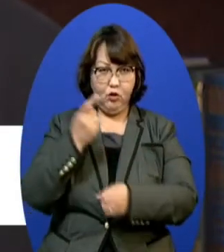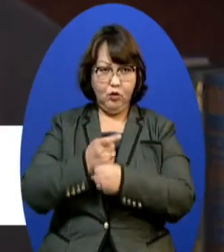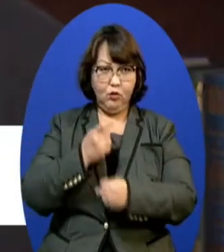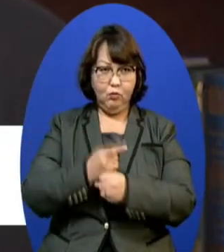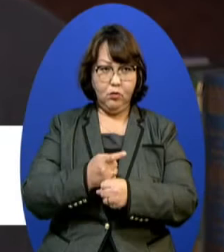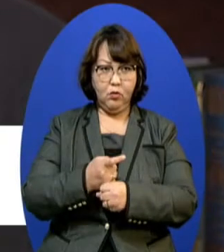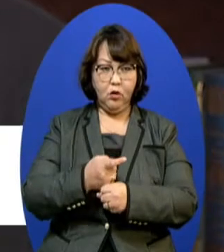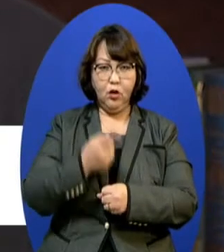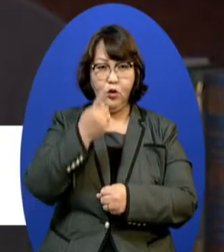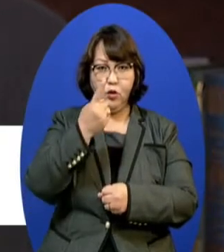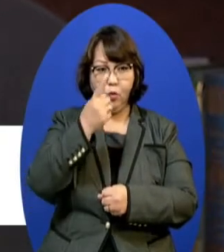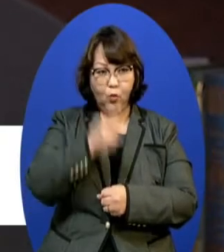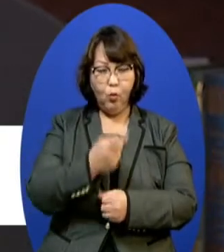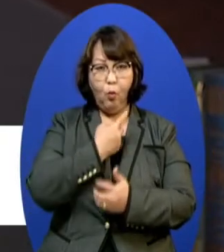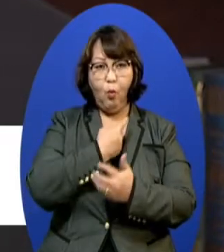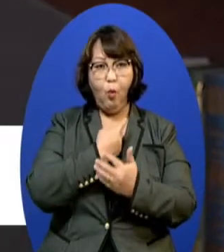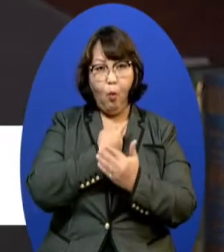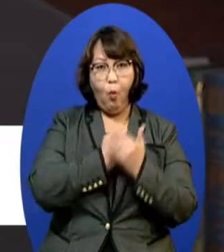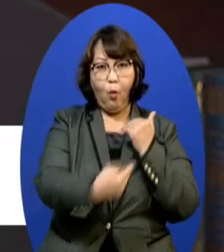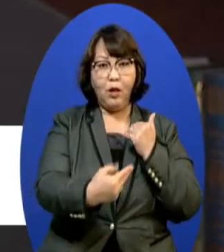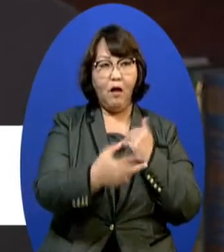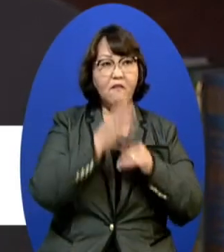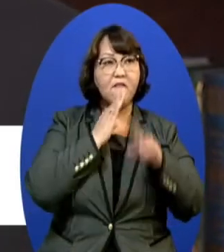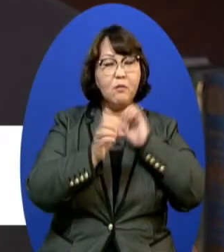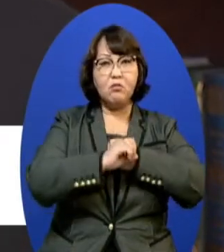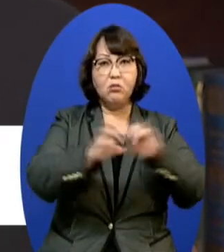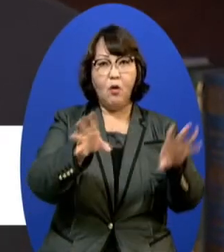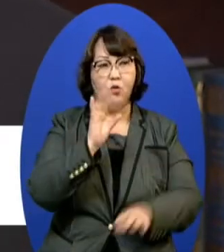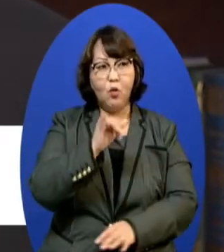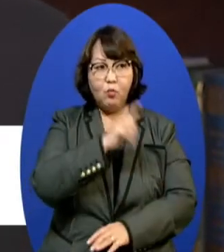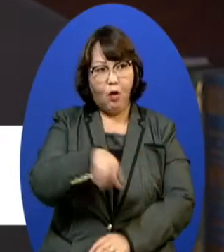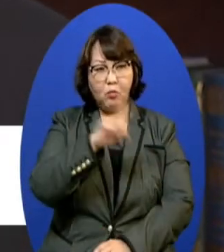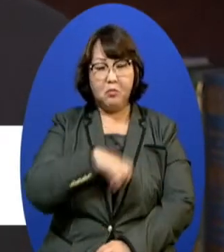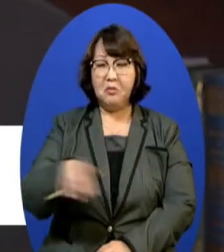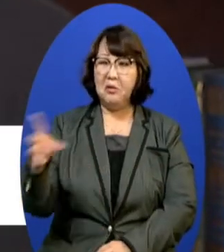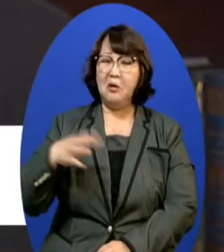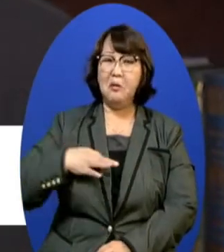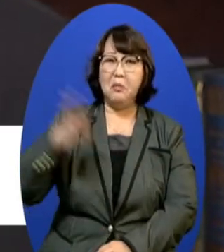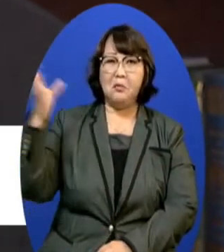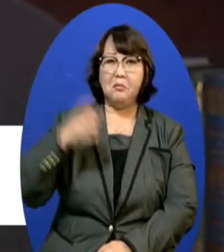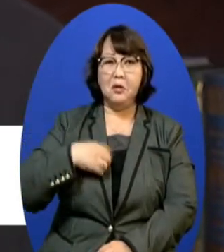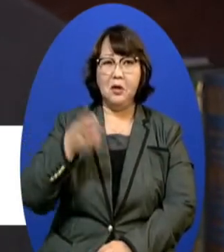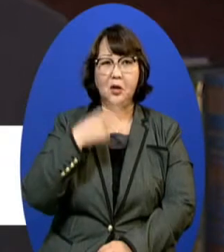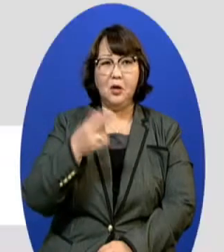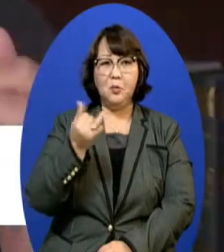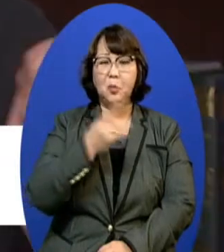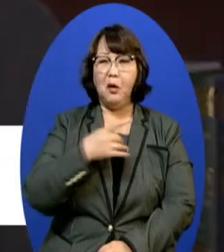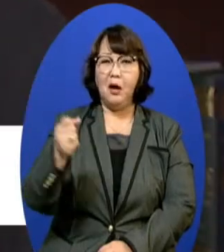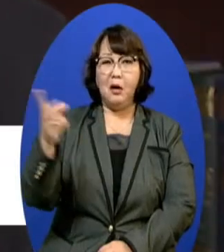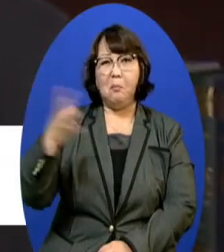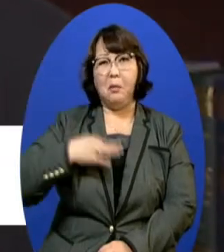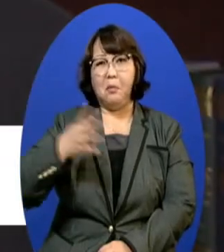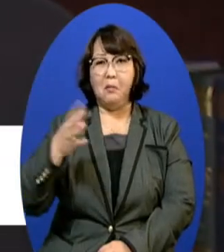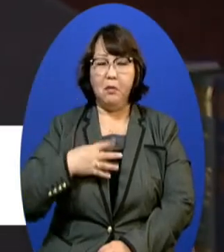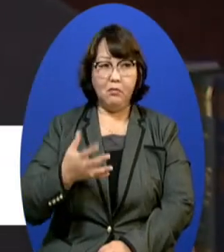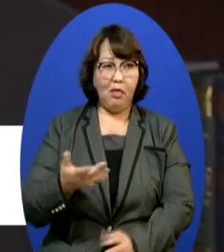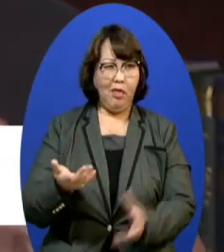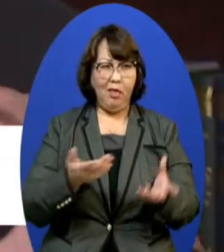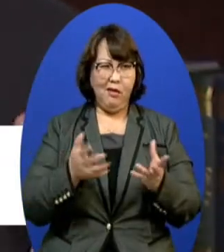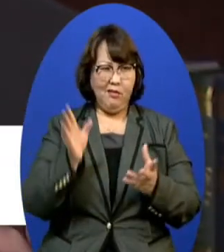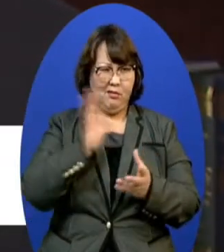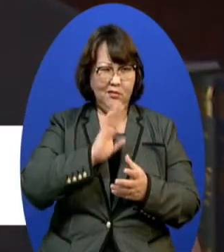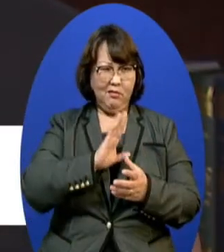бас үнгүүдүүлж болохгүй гэж. Тэр ямар хамаатай юм бэ? Мэдээж миний дур гэд. Хүмүүс юм сэтгэхүнд нь бас жоохон тийм хиймэр юм санагдсан. Тэг өмгөрдөгөр би явсан. Энэ